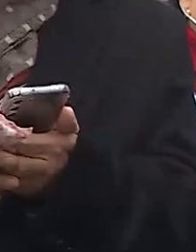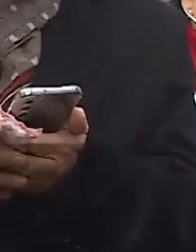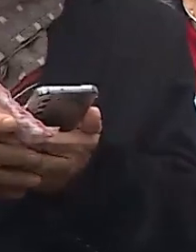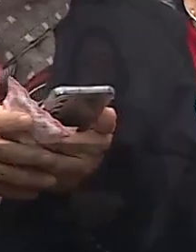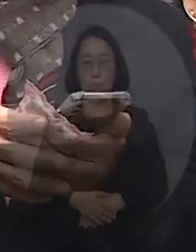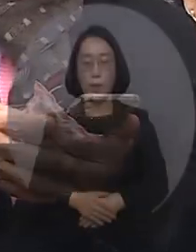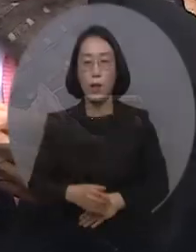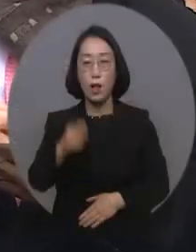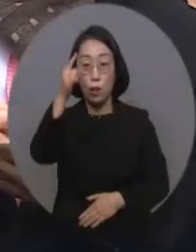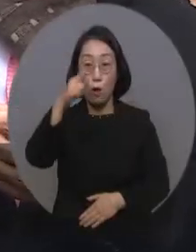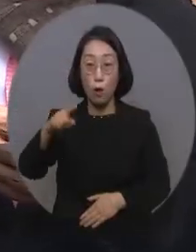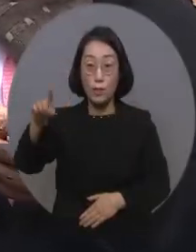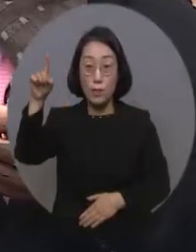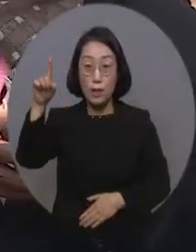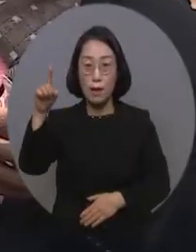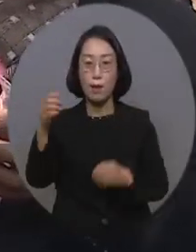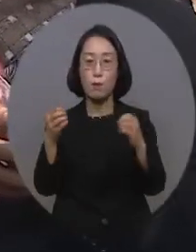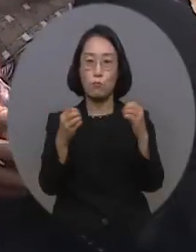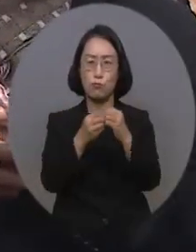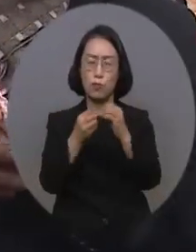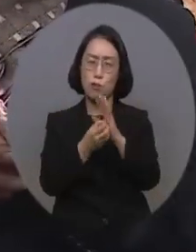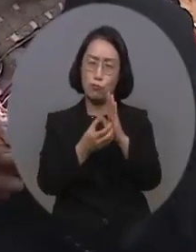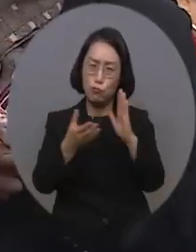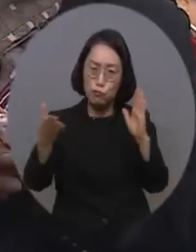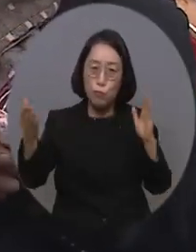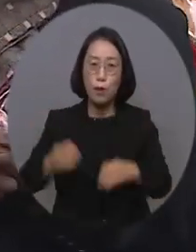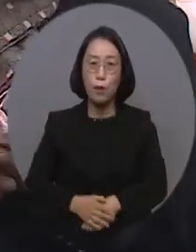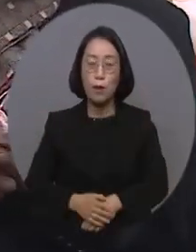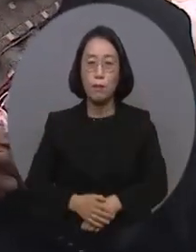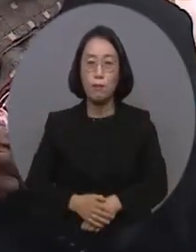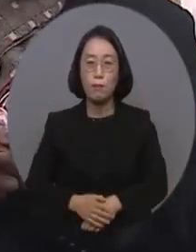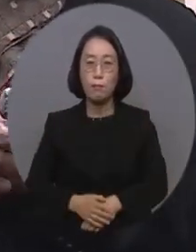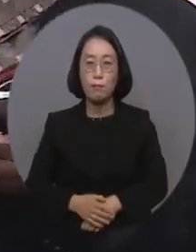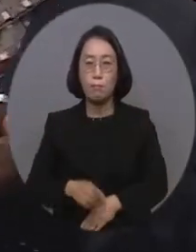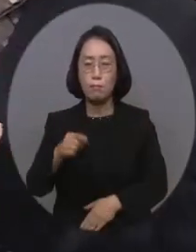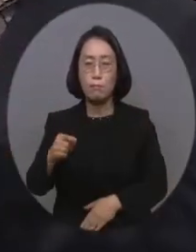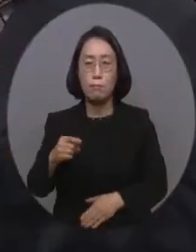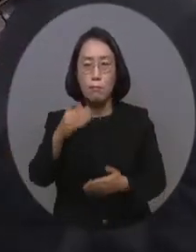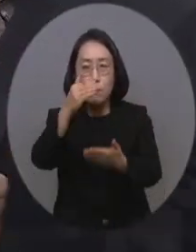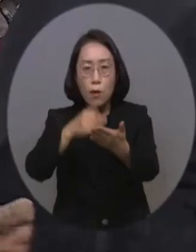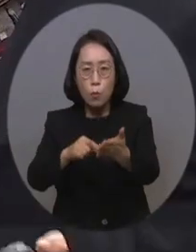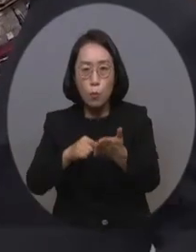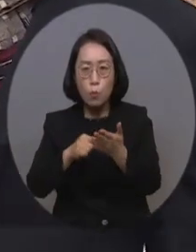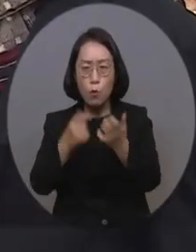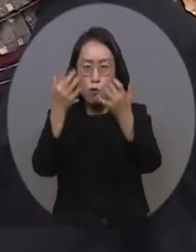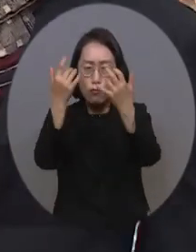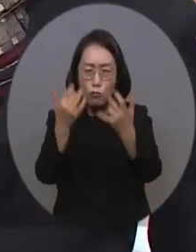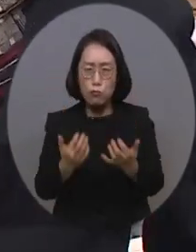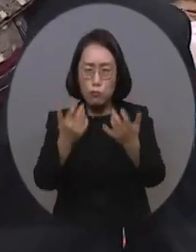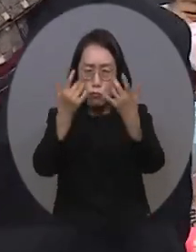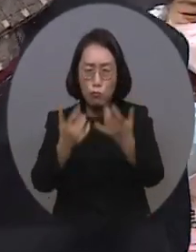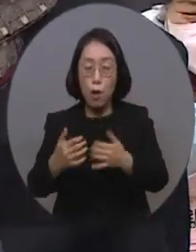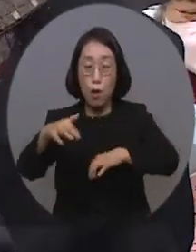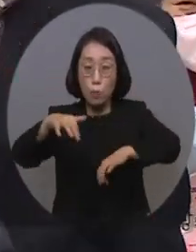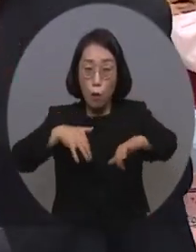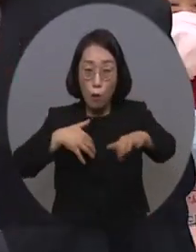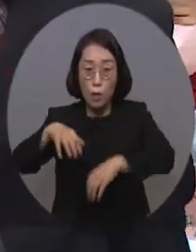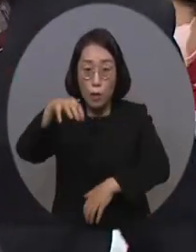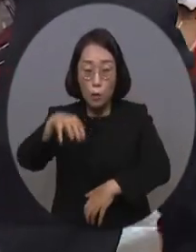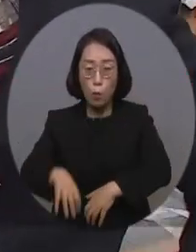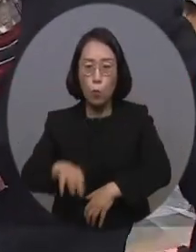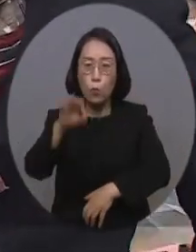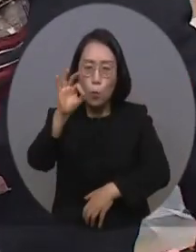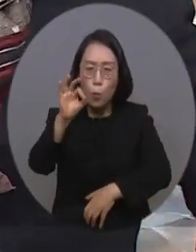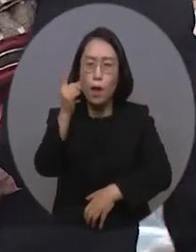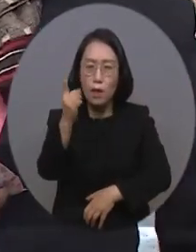저 러시아의 대문어 뚜루겐에 푸는 눈보라치는 수도 모스크바의 거리에서 동전 한